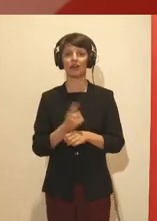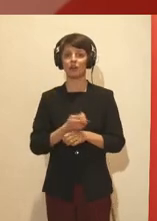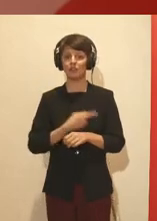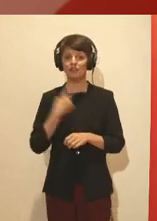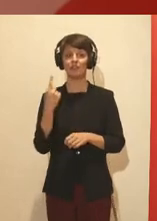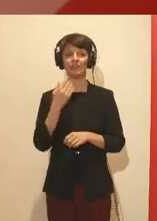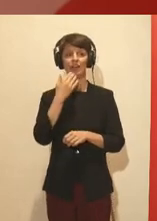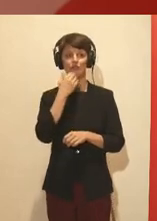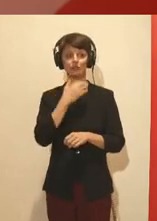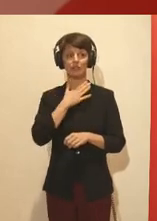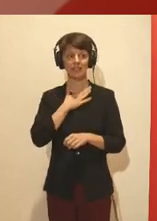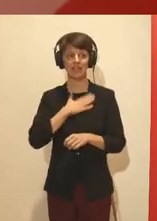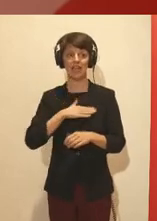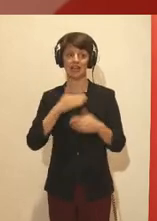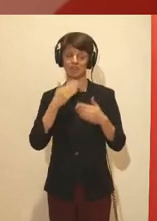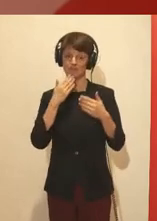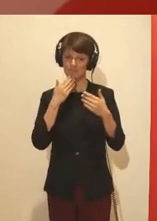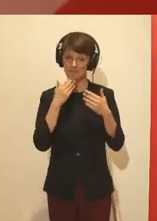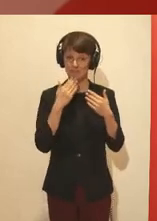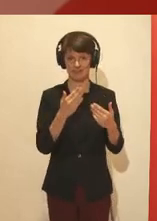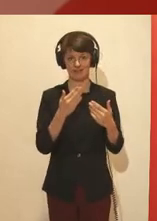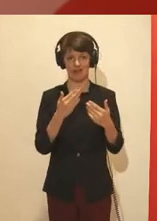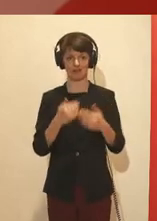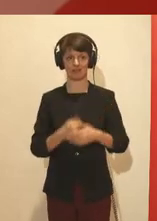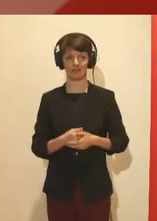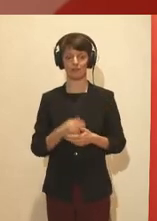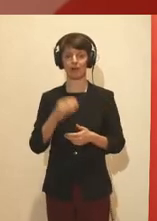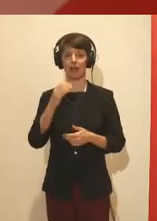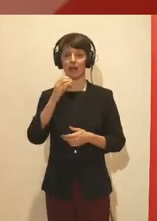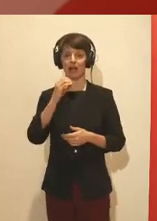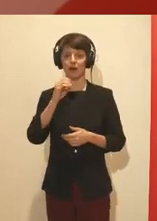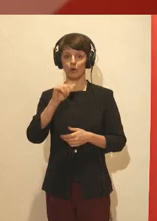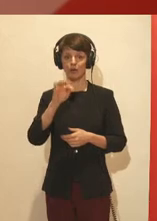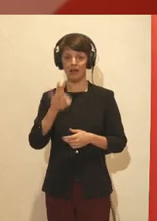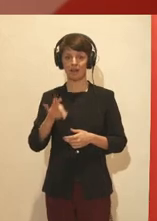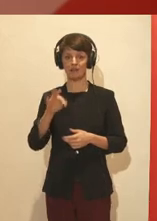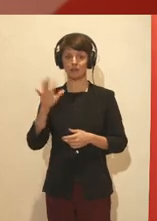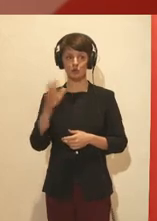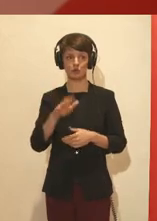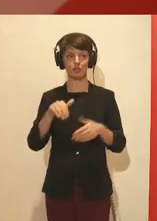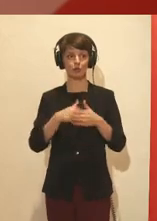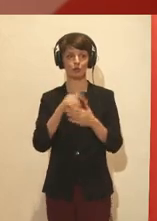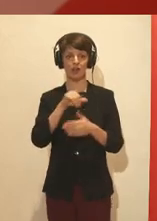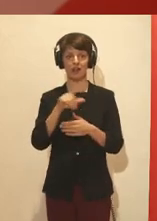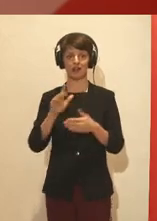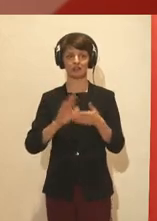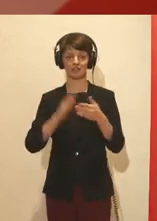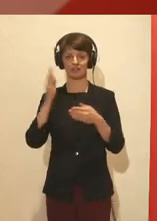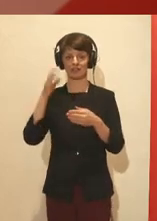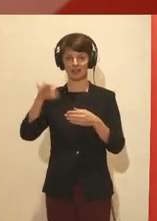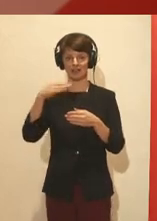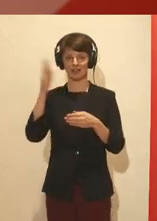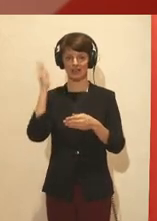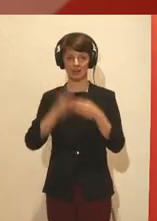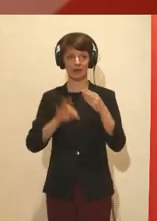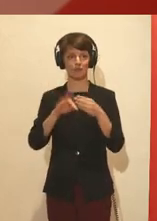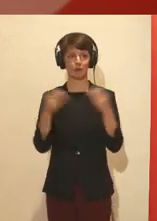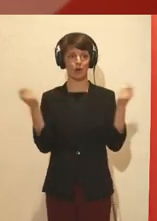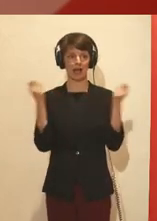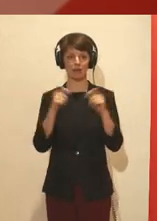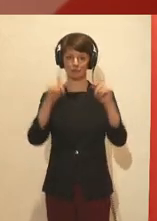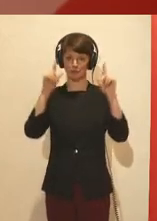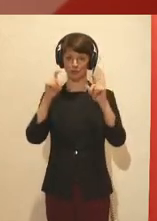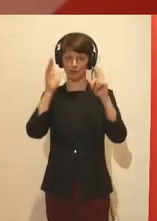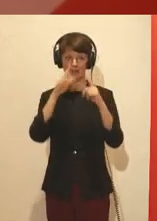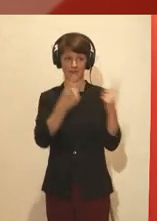auch noch bedanken und mit den gedanken bei olaf scholz und bei lars klingbeil die gerne jetzt zu uns auf die bühne für das abschlussbild kommen